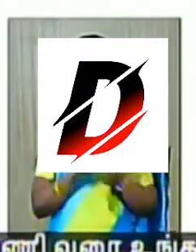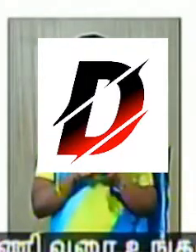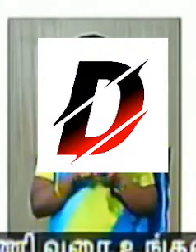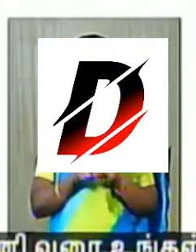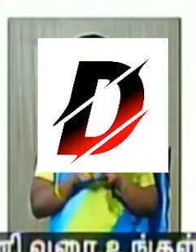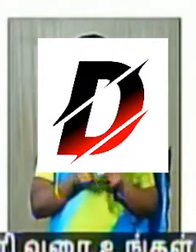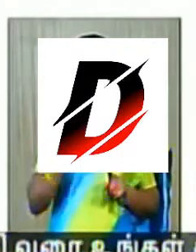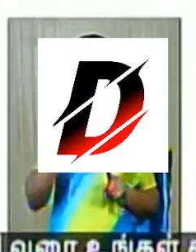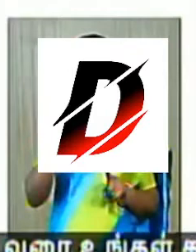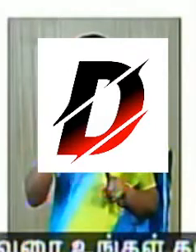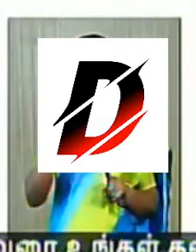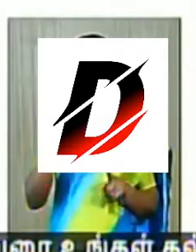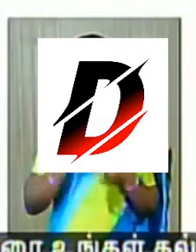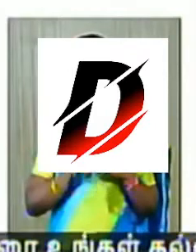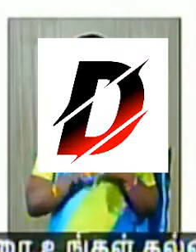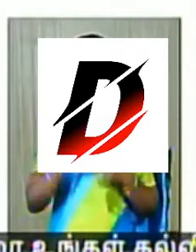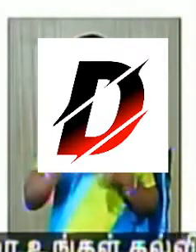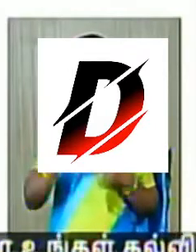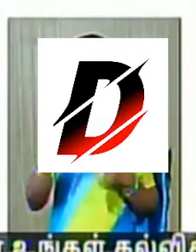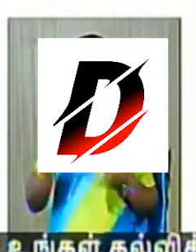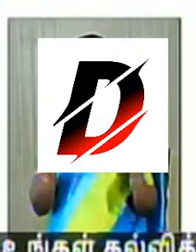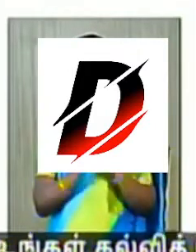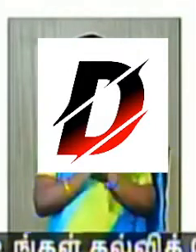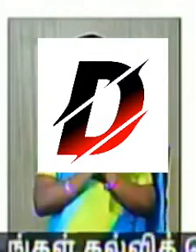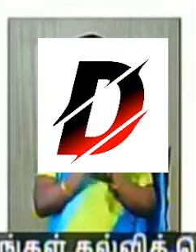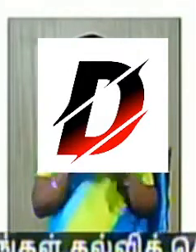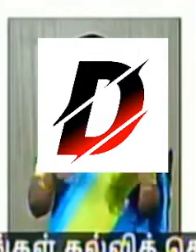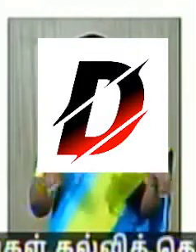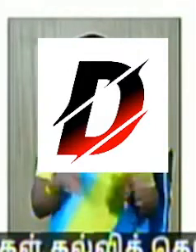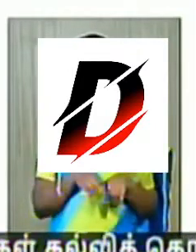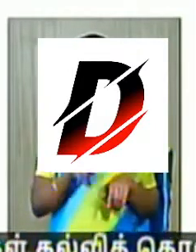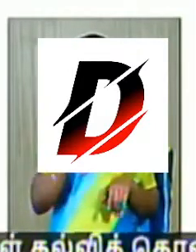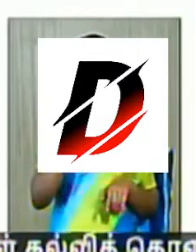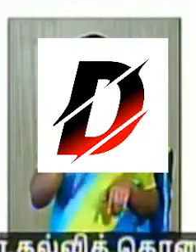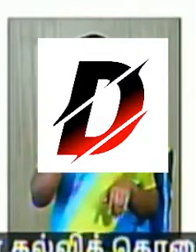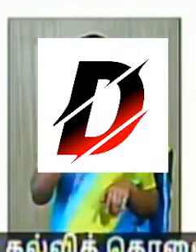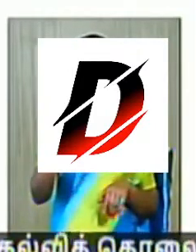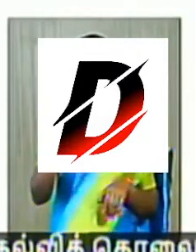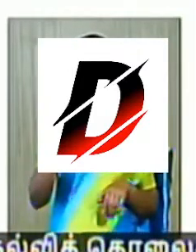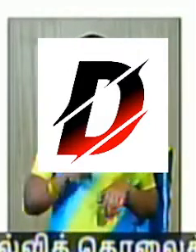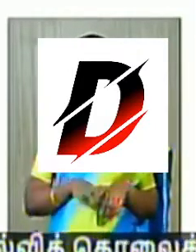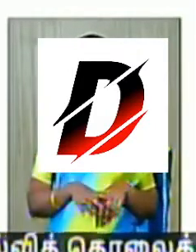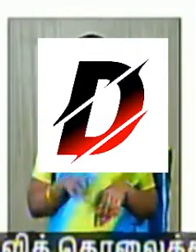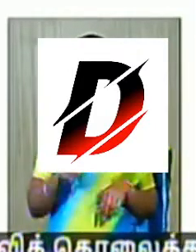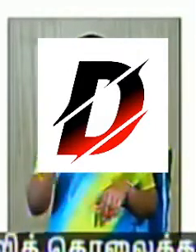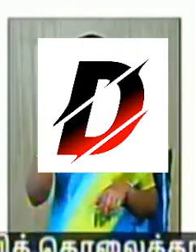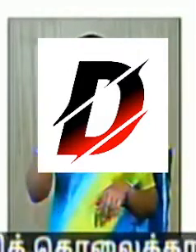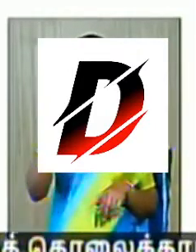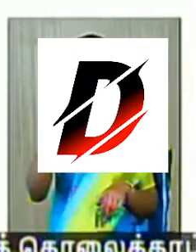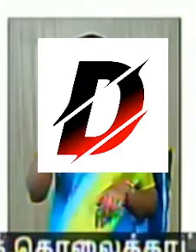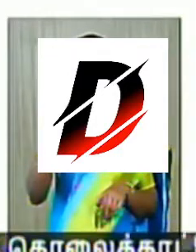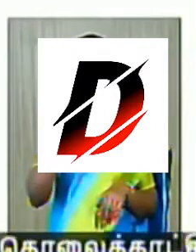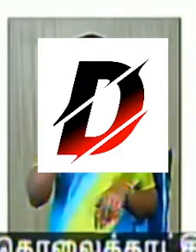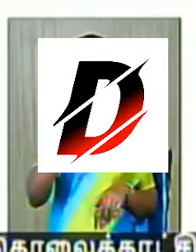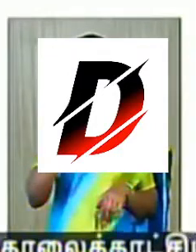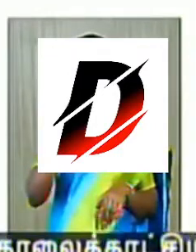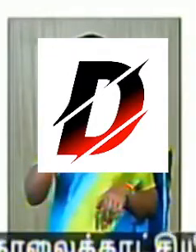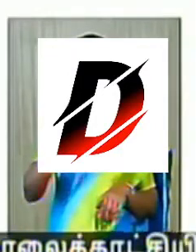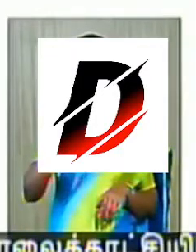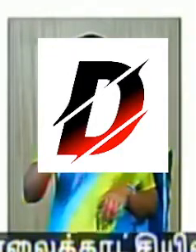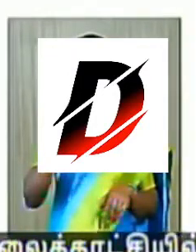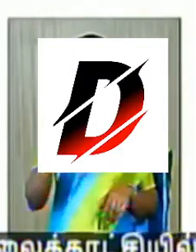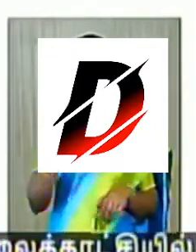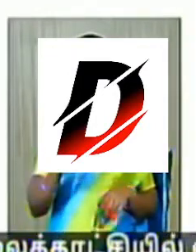போல 4ம் 20ம் கூட்டினால் 24 மைனஸ் 18 இருக்கு அடுத்த நிரலில் அந்த மைனஸ் 18 போட்டு நம்ம